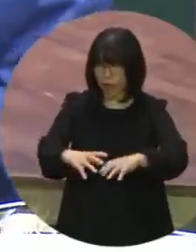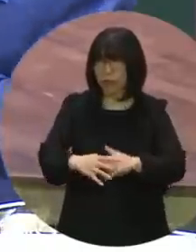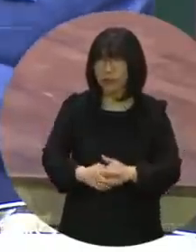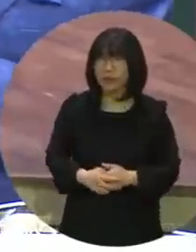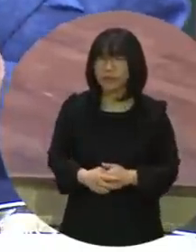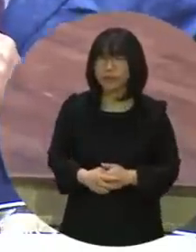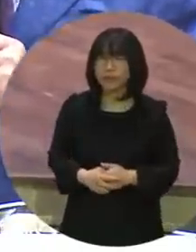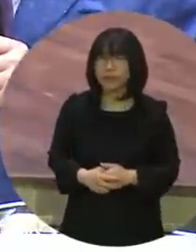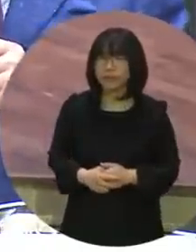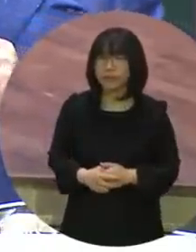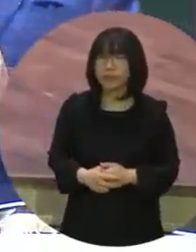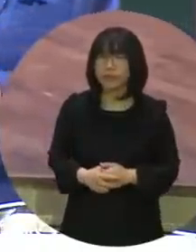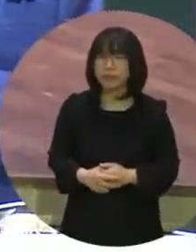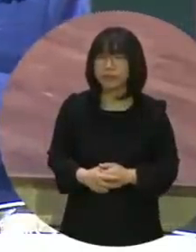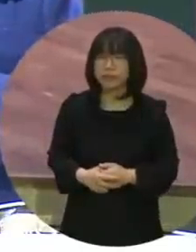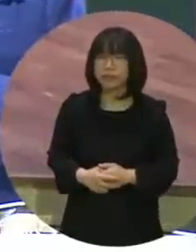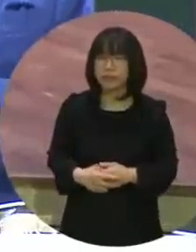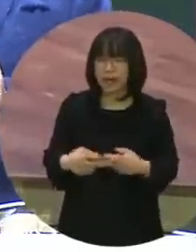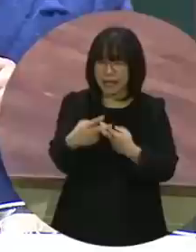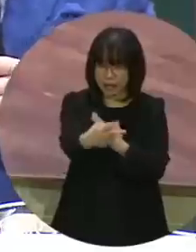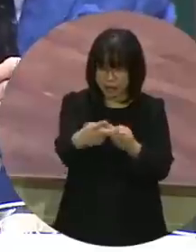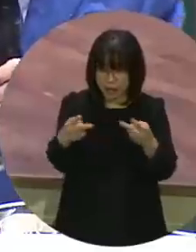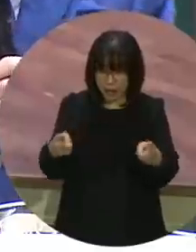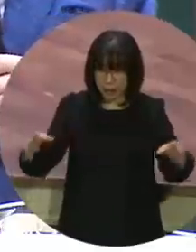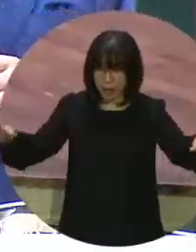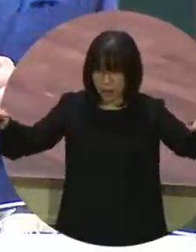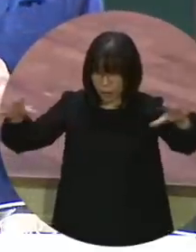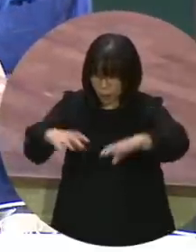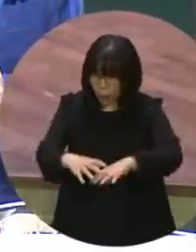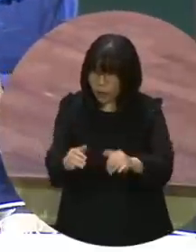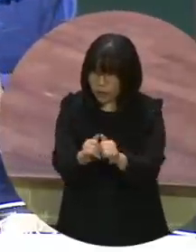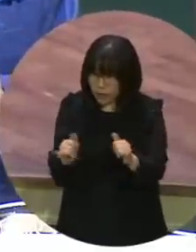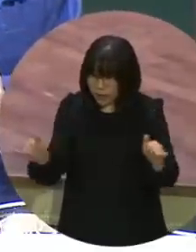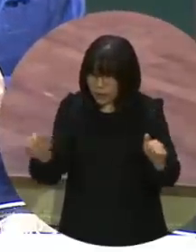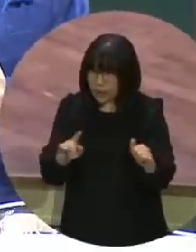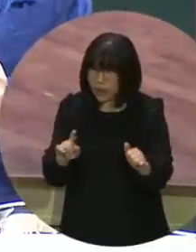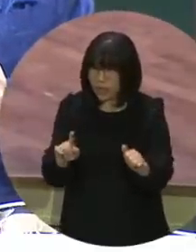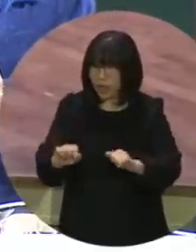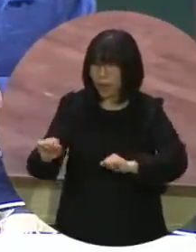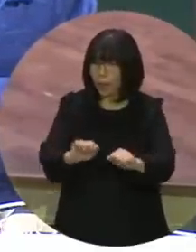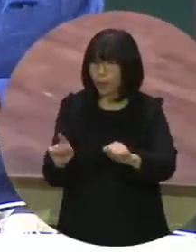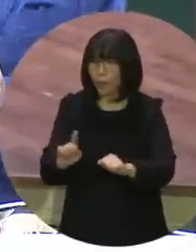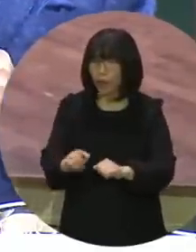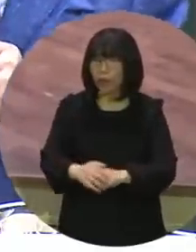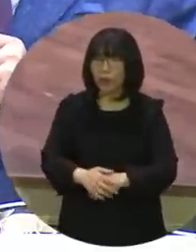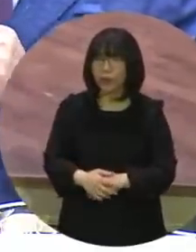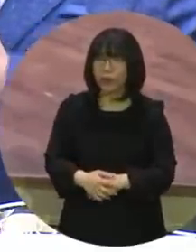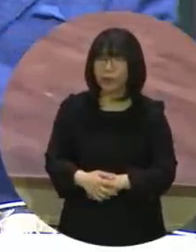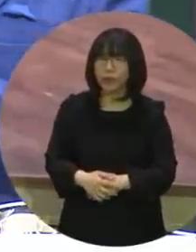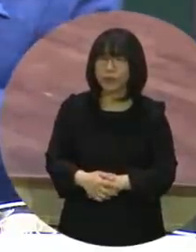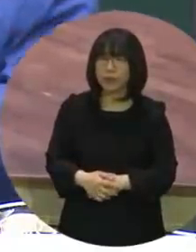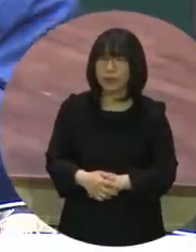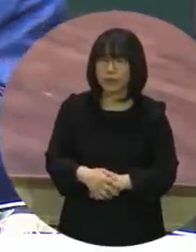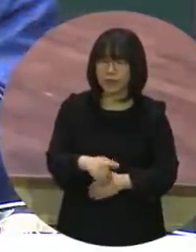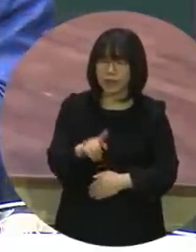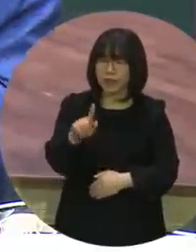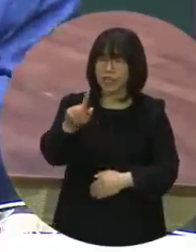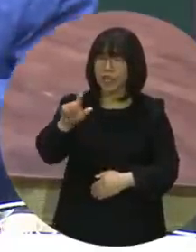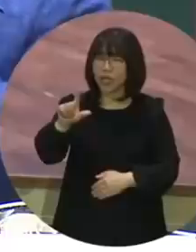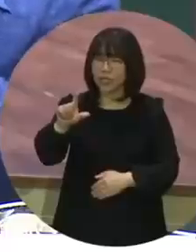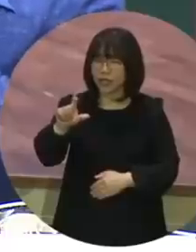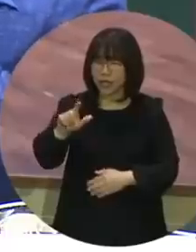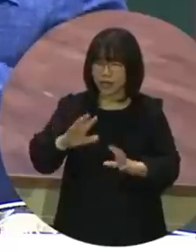이 마가다락방에 모인 사람들. 마가다락방에 지금 모였는데, 모여가지고, 어떻게 합니까? 15개